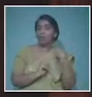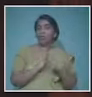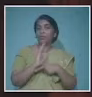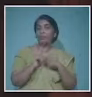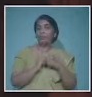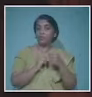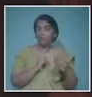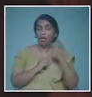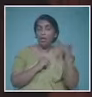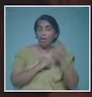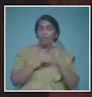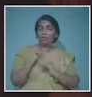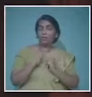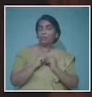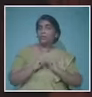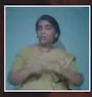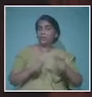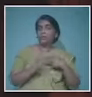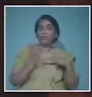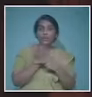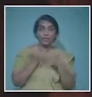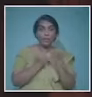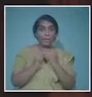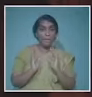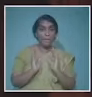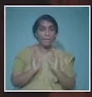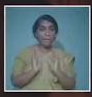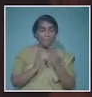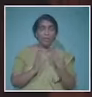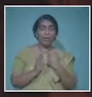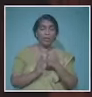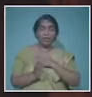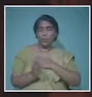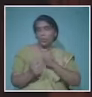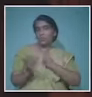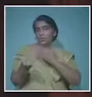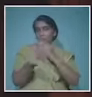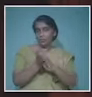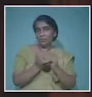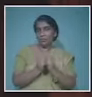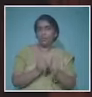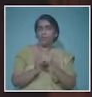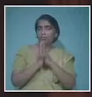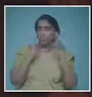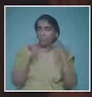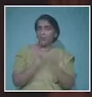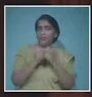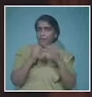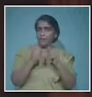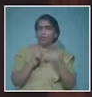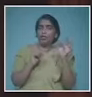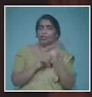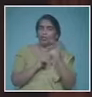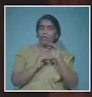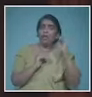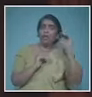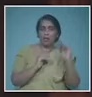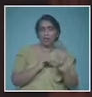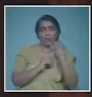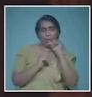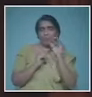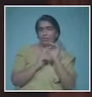yanna. Alut kramayakata yanna. Samurdhiya patang ganne sadbhavayakin yuktha patang aragena sahana weda kotasak kiyala duppatkama adu una